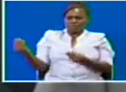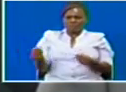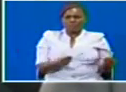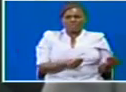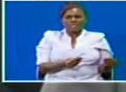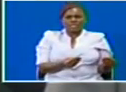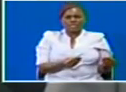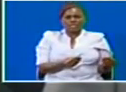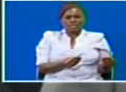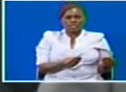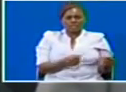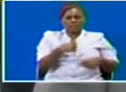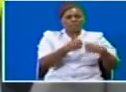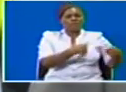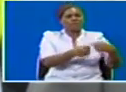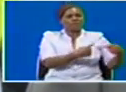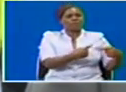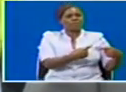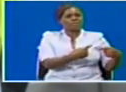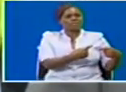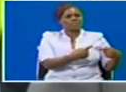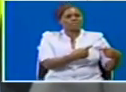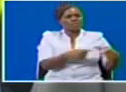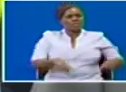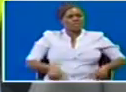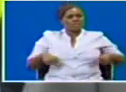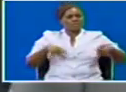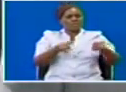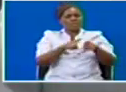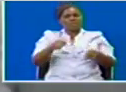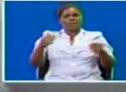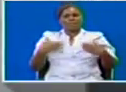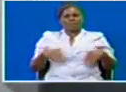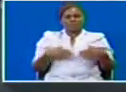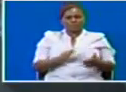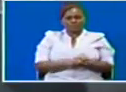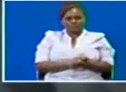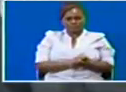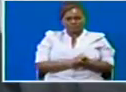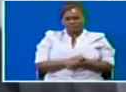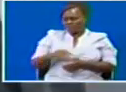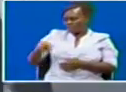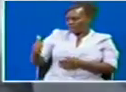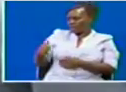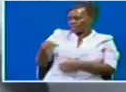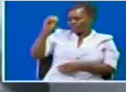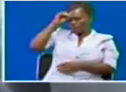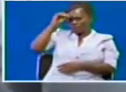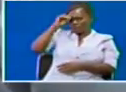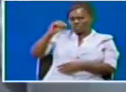wao maendeleo ili waweze kukaa kama watu wengine. Labda niweze kuchukua maoni kutoka kwa mkazi wa